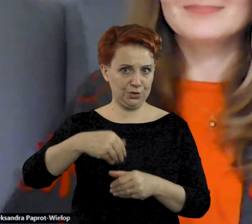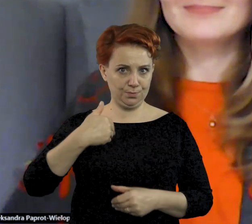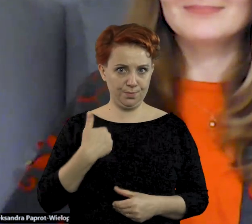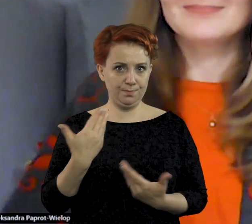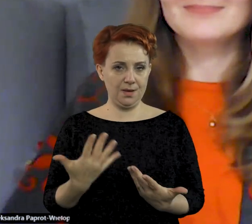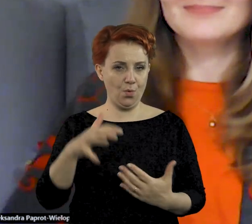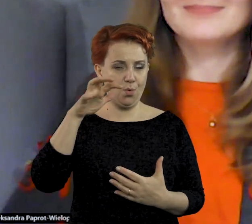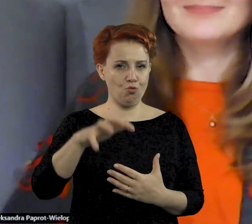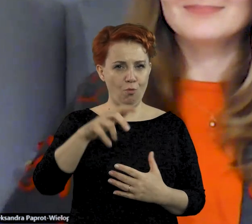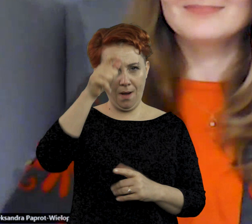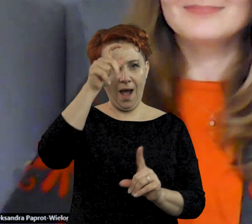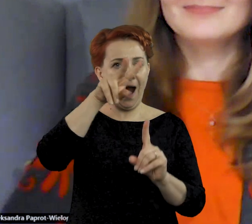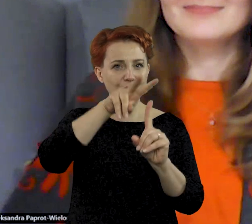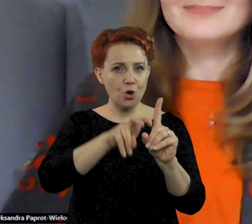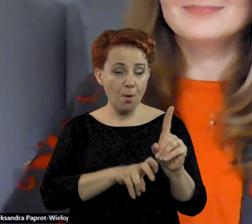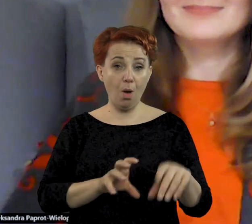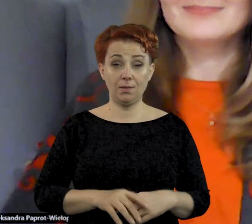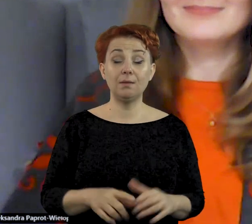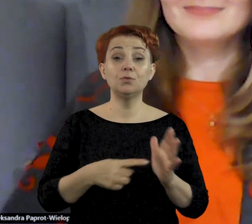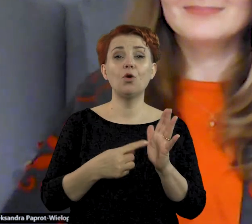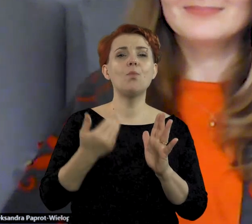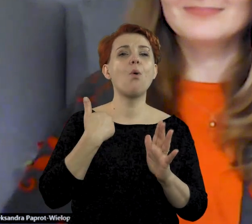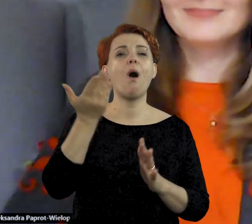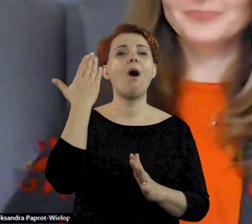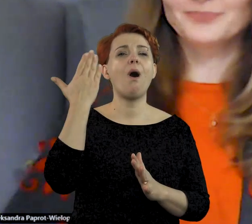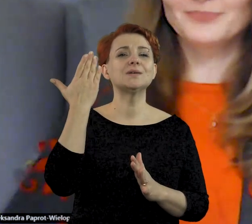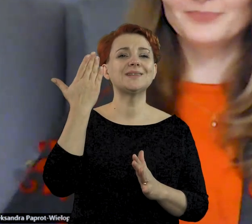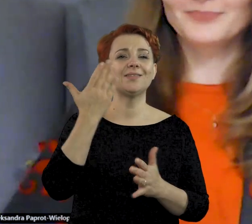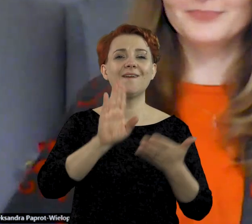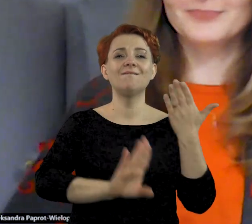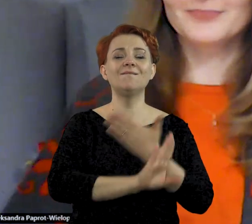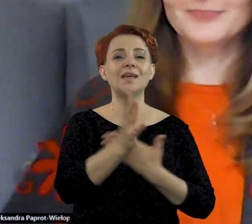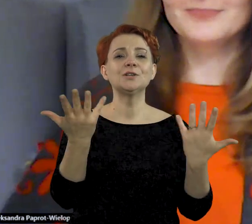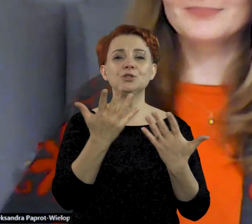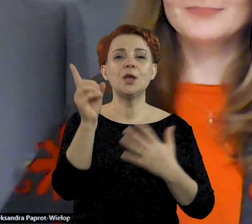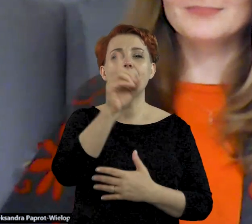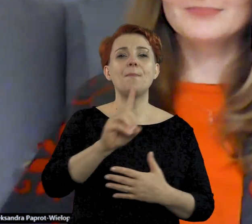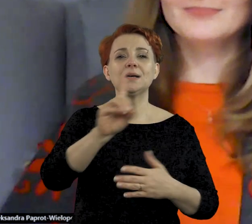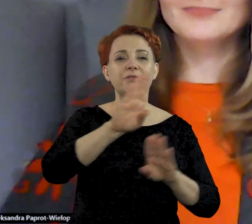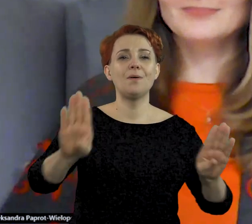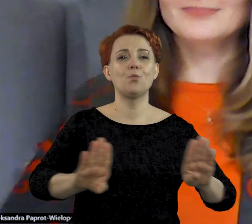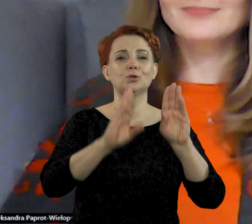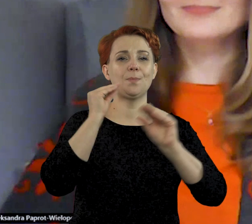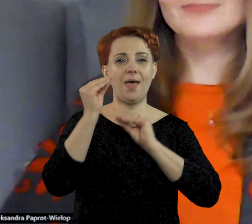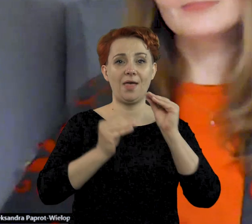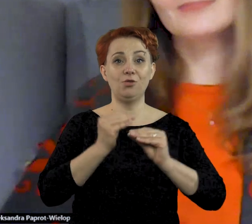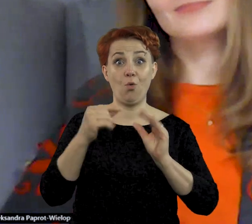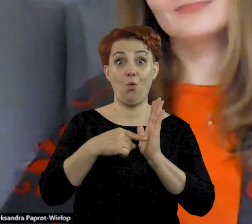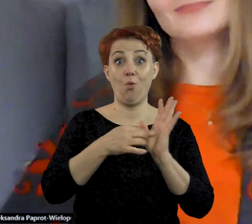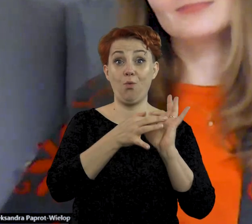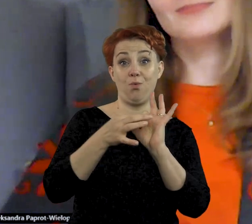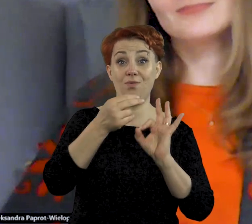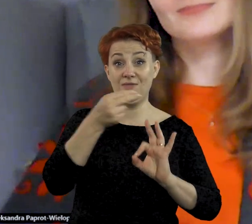w antropologii, czemu też była poświęcona ostatnia wystawa w Państwowym Muzeum Etnograficznym, zwieńczona